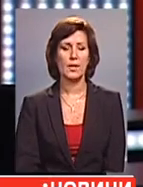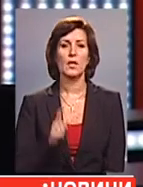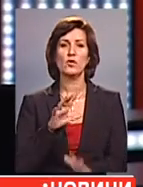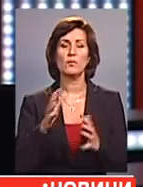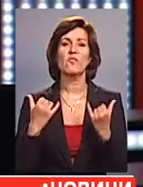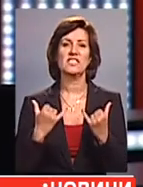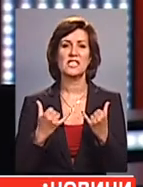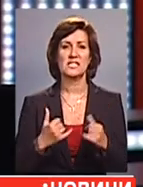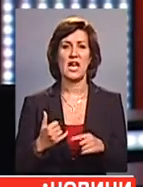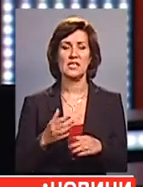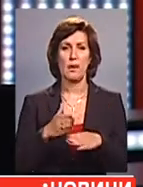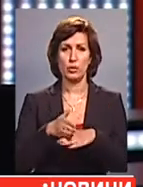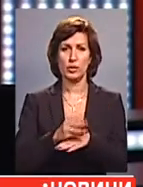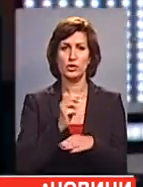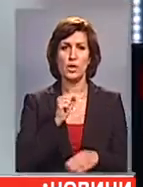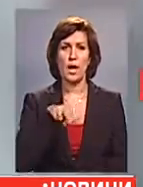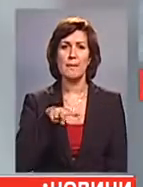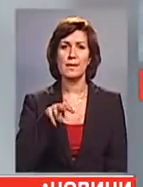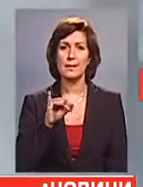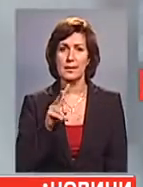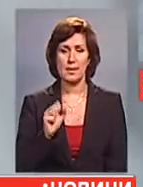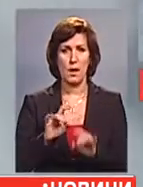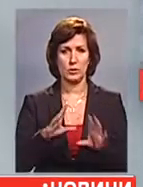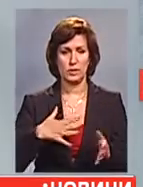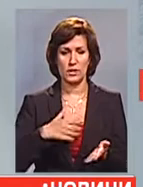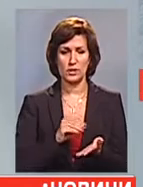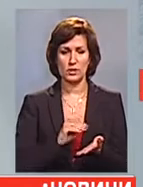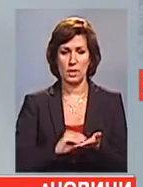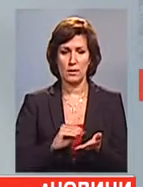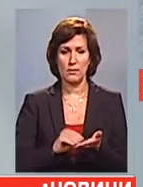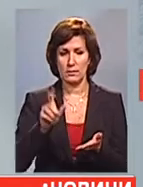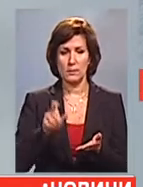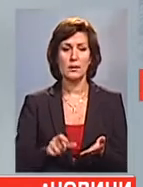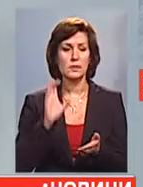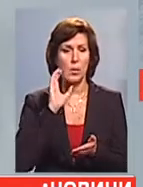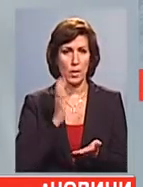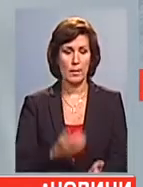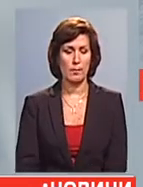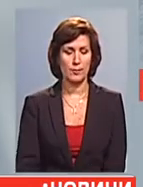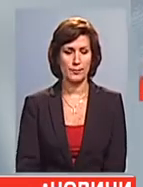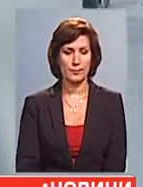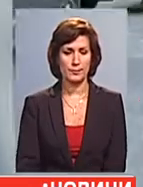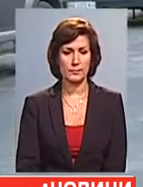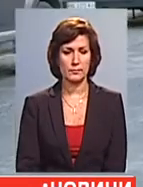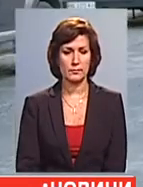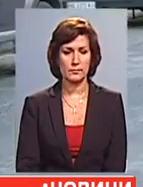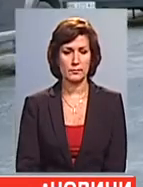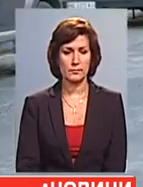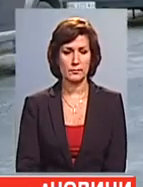конкретно, що відбувається зараз на пункті пропуску Чаплинка, розкаже мій колега Григорій Пирлік. Гришо, слухаємо тебе.